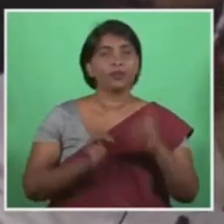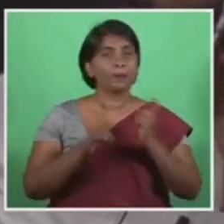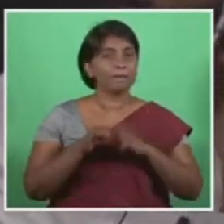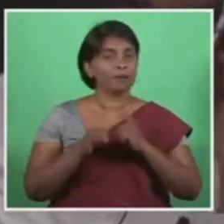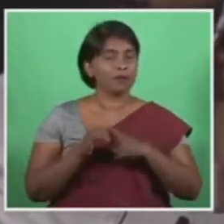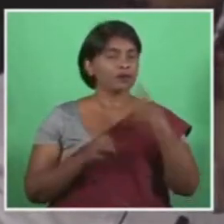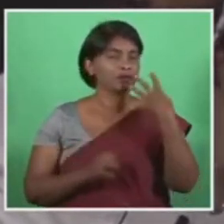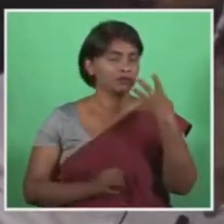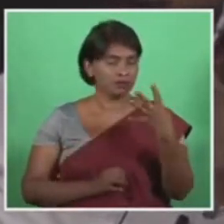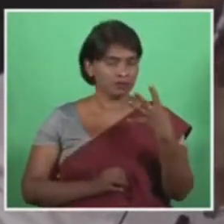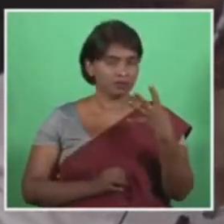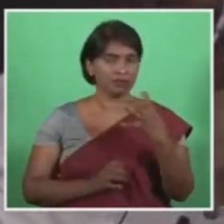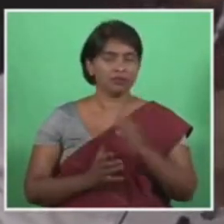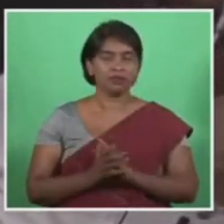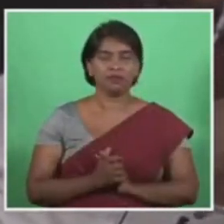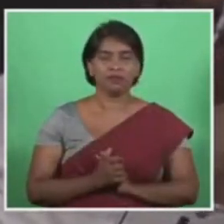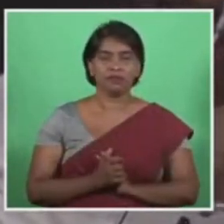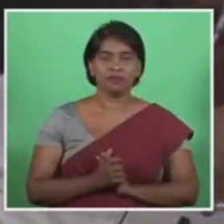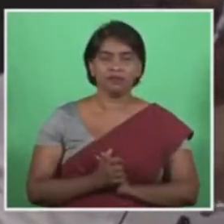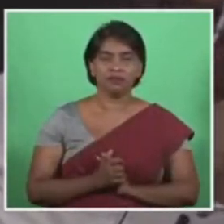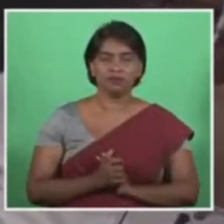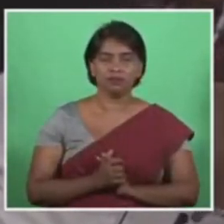कहलती